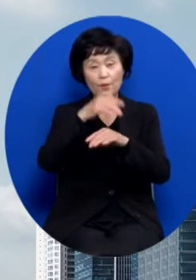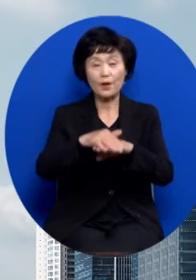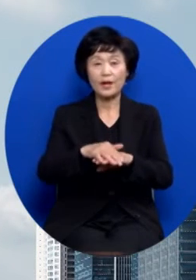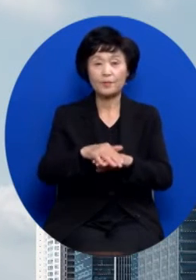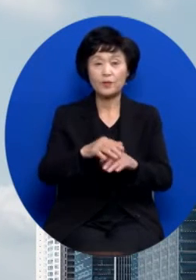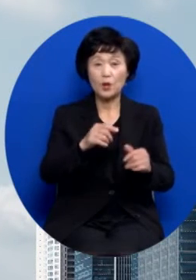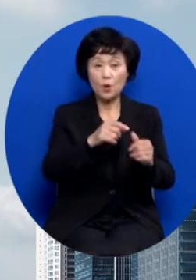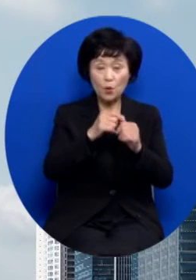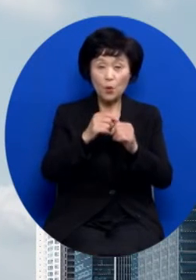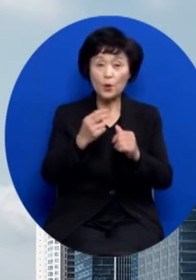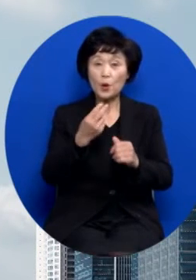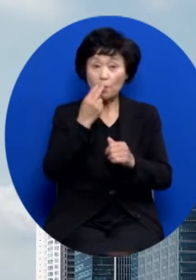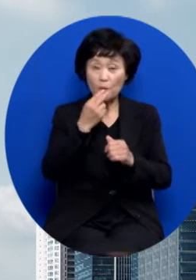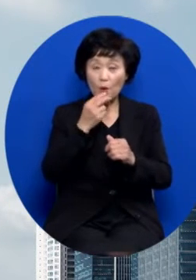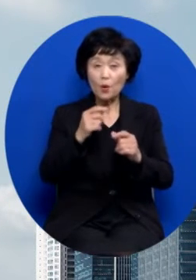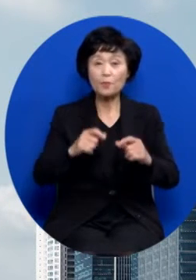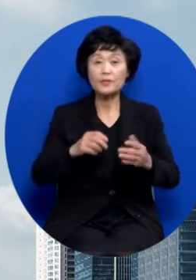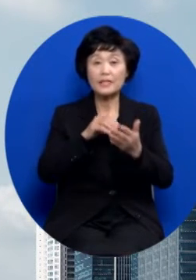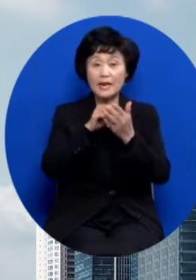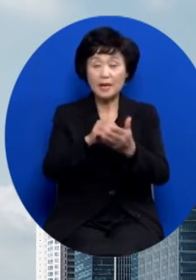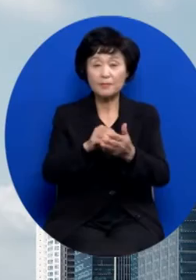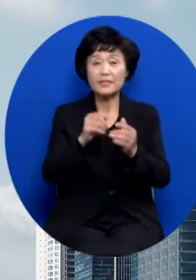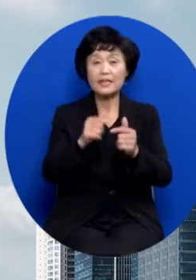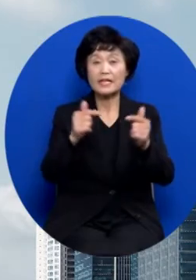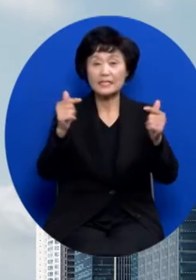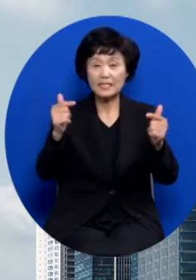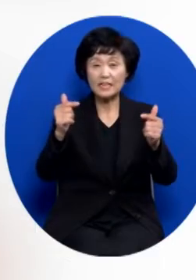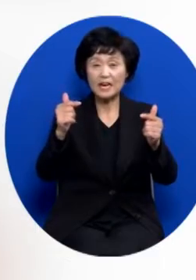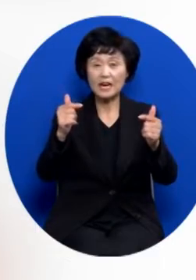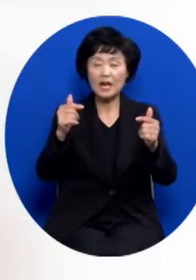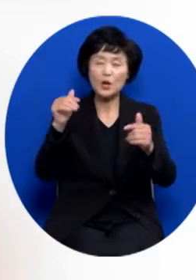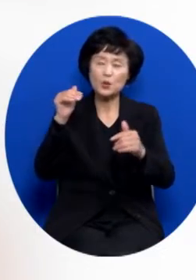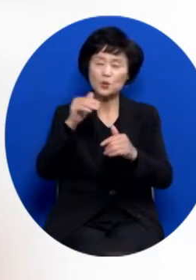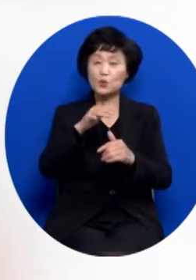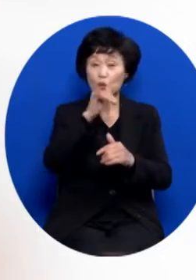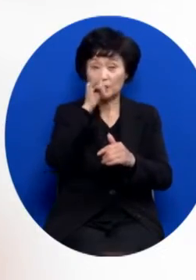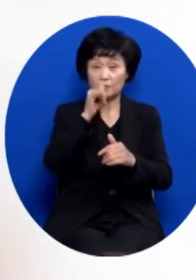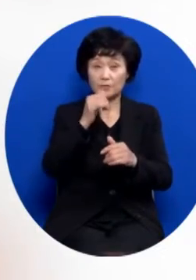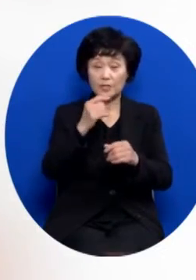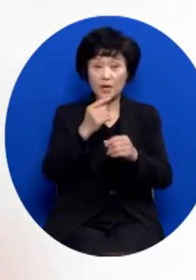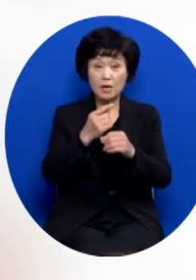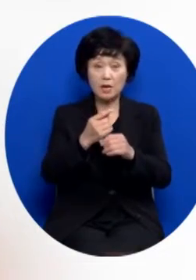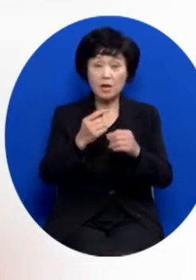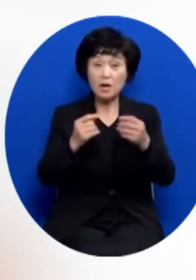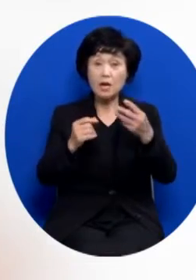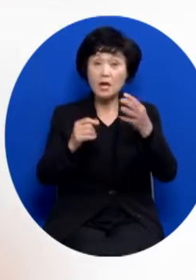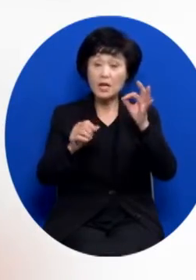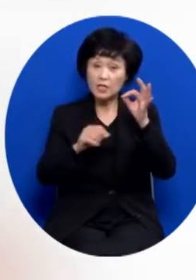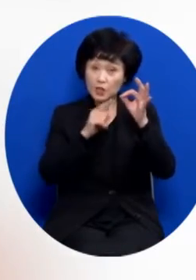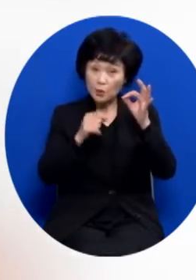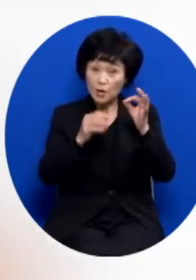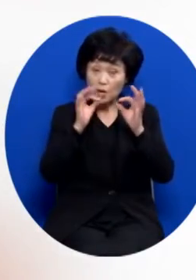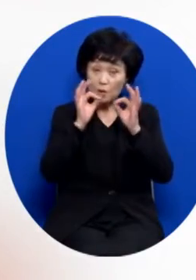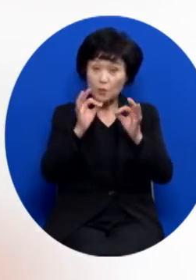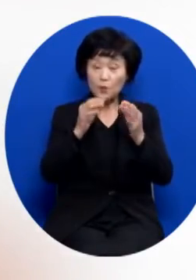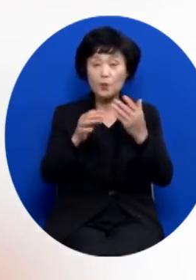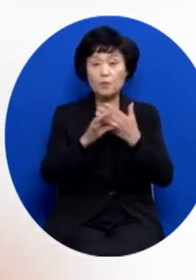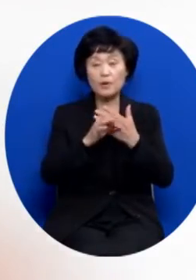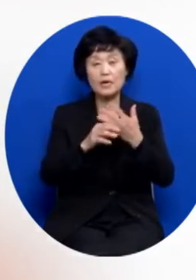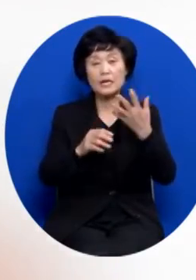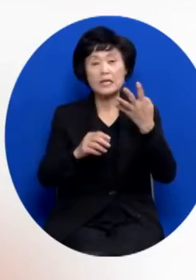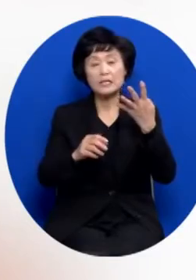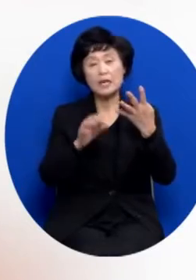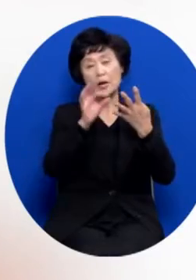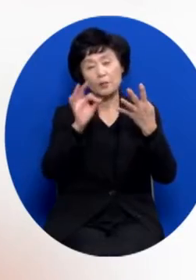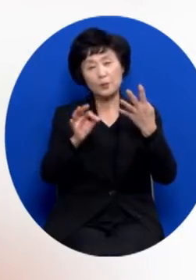고용보험 가입자 증가폭 둔화 현상이 이어지고 있습니다. 지난달 고용보험 상시 가입자는 지난해보다 2.4%